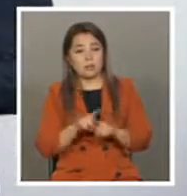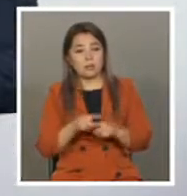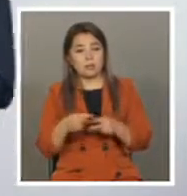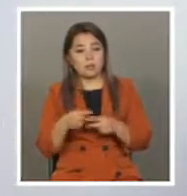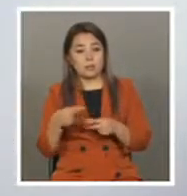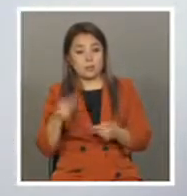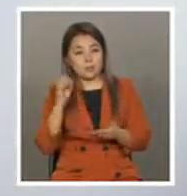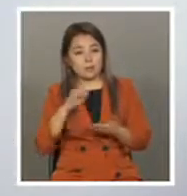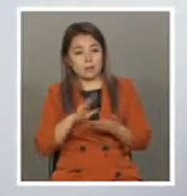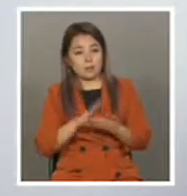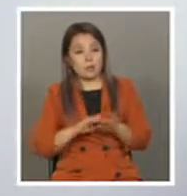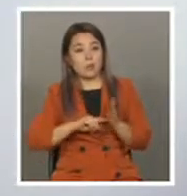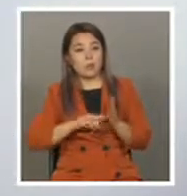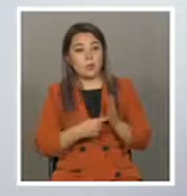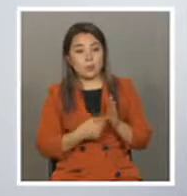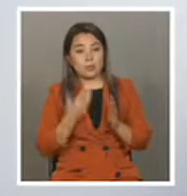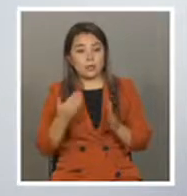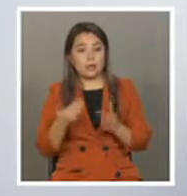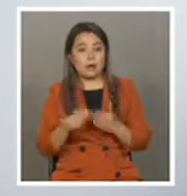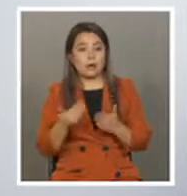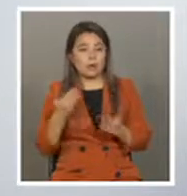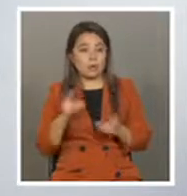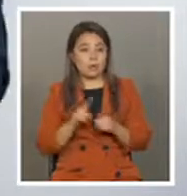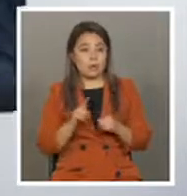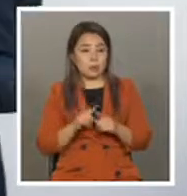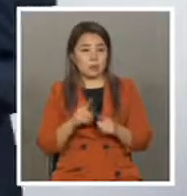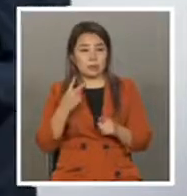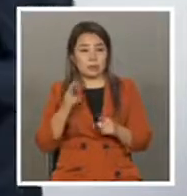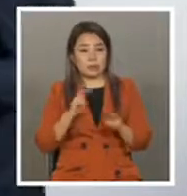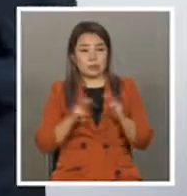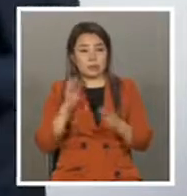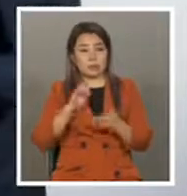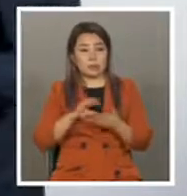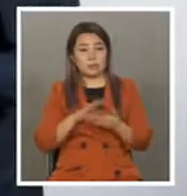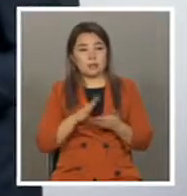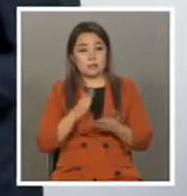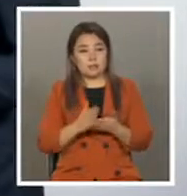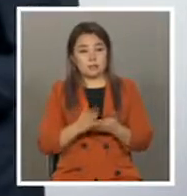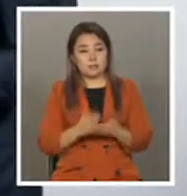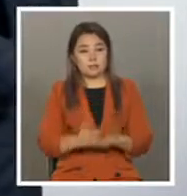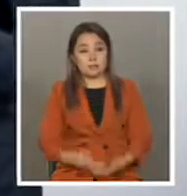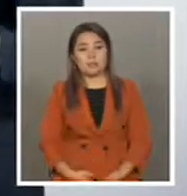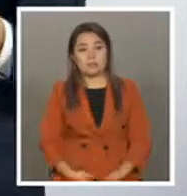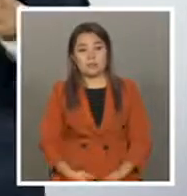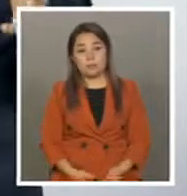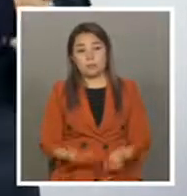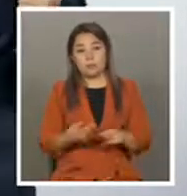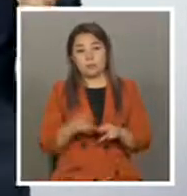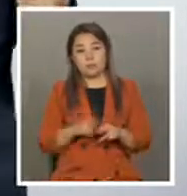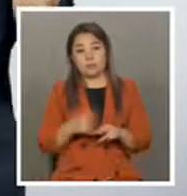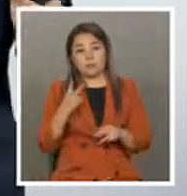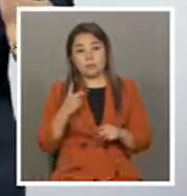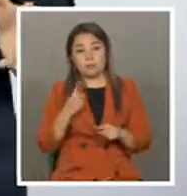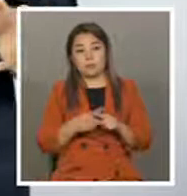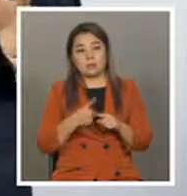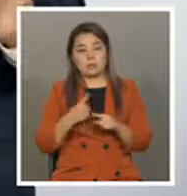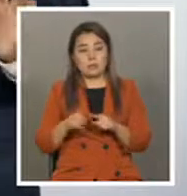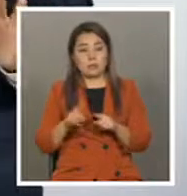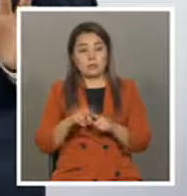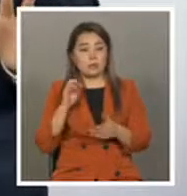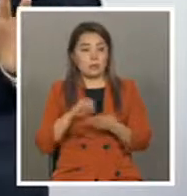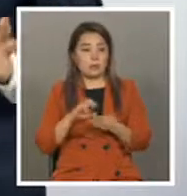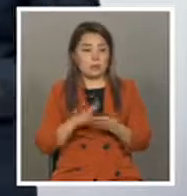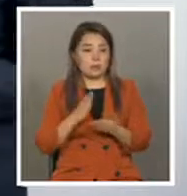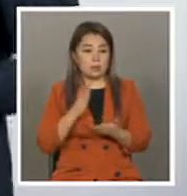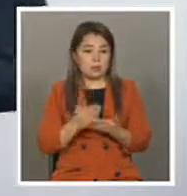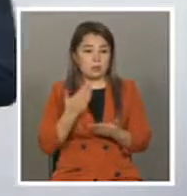бойынша көбейтіндісі 6-ға тең болатын екі санды іздейік. Бұл екі санның, екі түбірдің, екеуінің де таңбасы